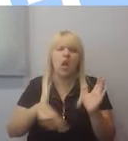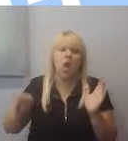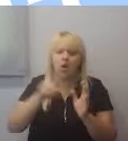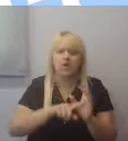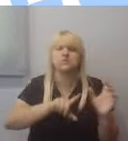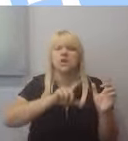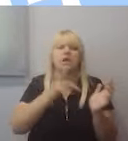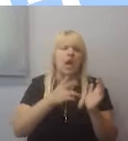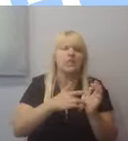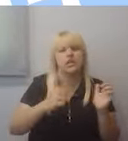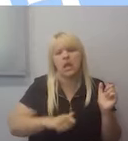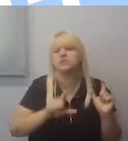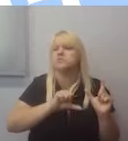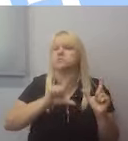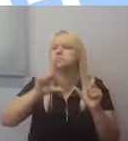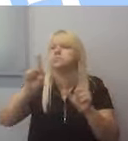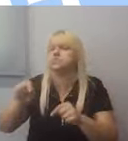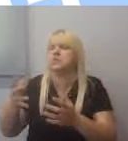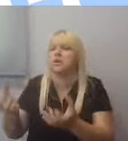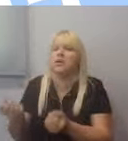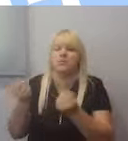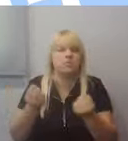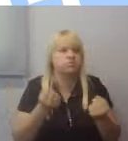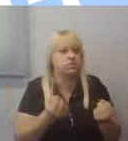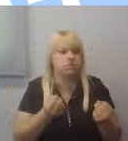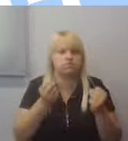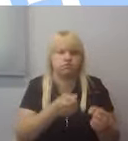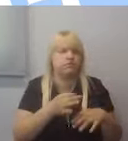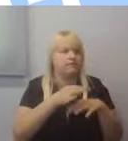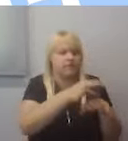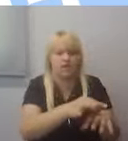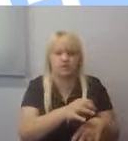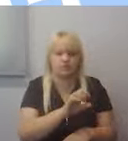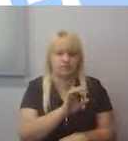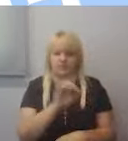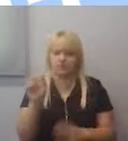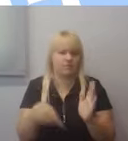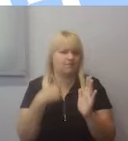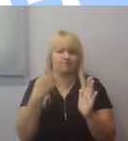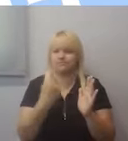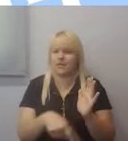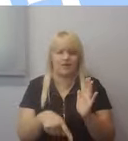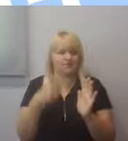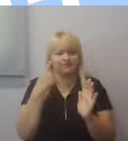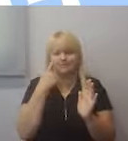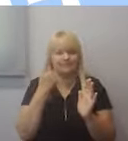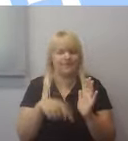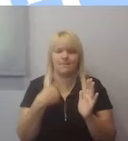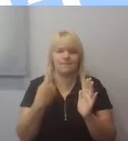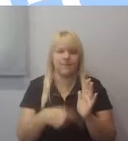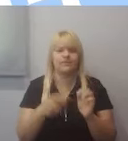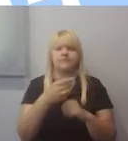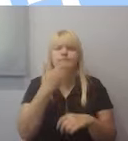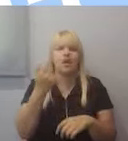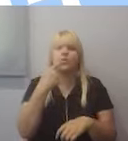dienestiem kam būs papildus funkcijas x stundā ir tiešām nepareizi un es vēlreiz runāju šeit mēs nerunājam par ikdienas rutīnu